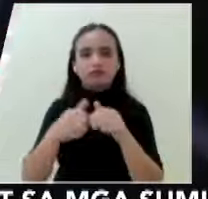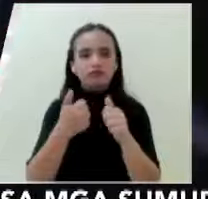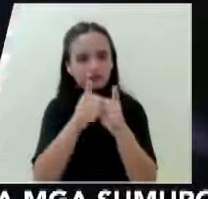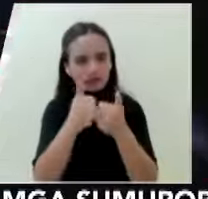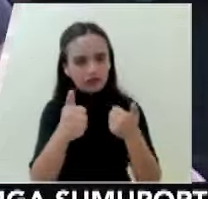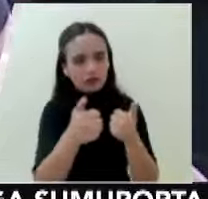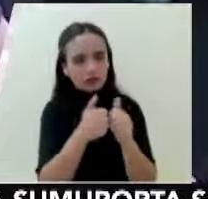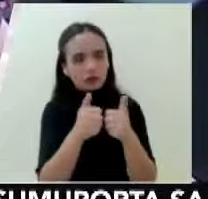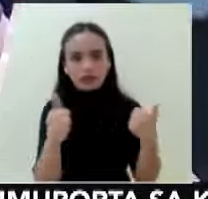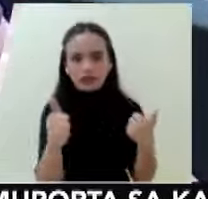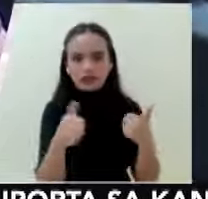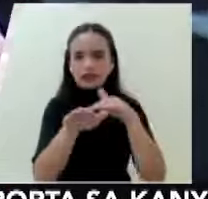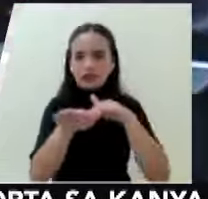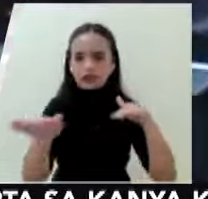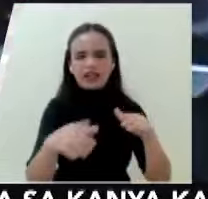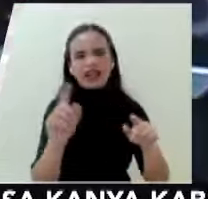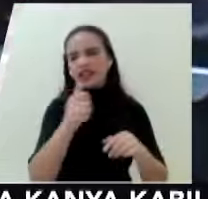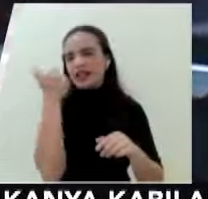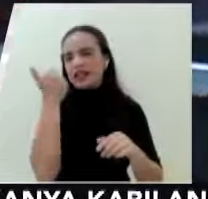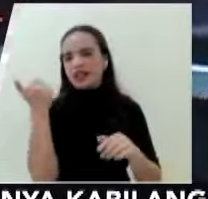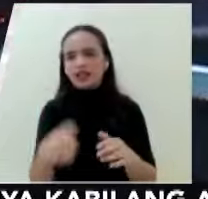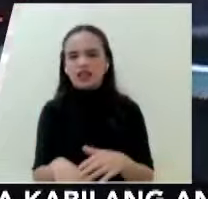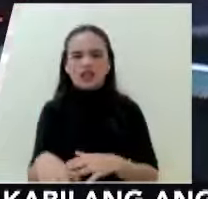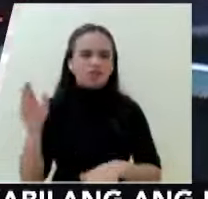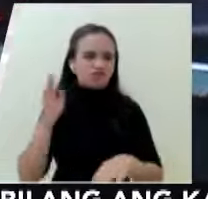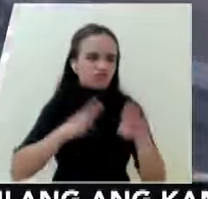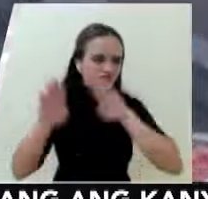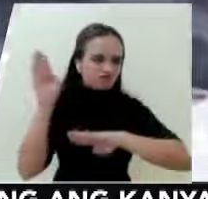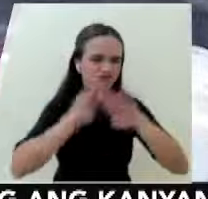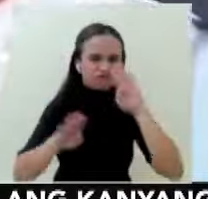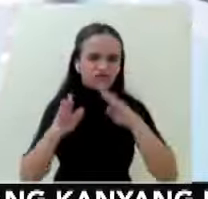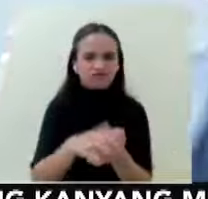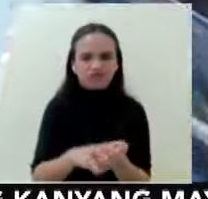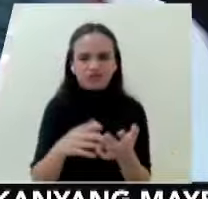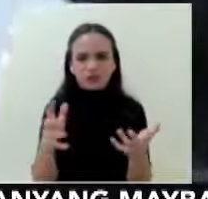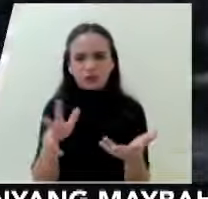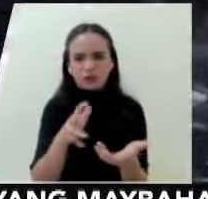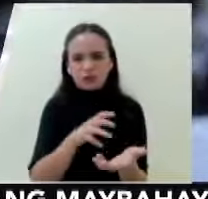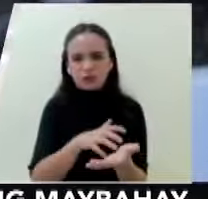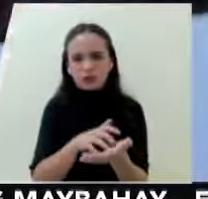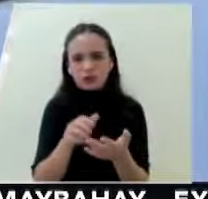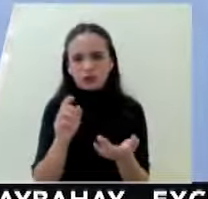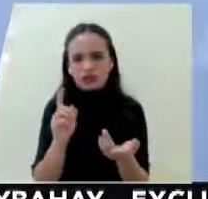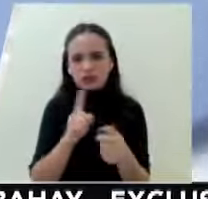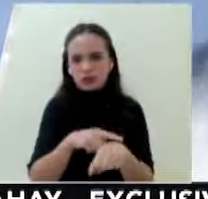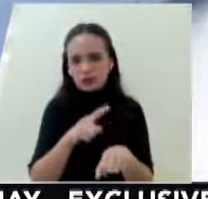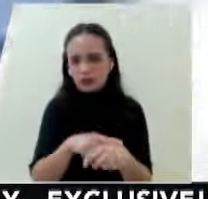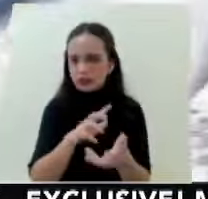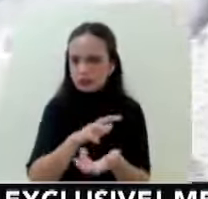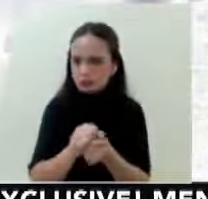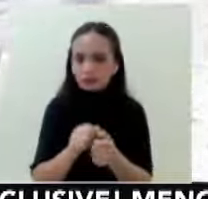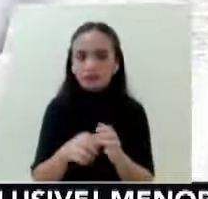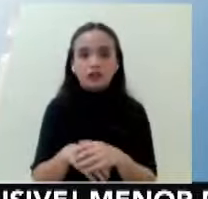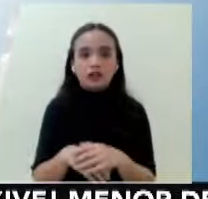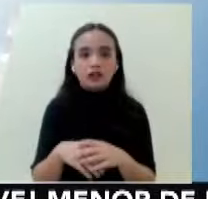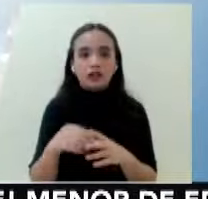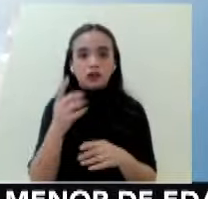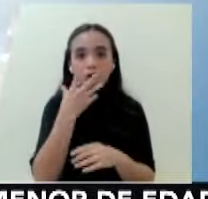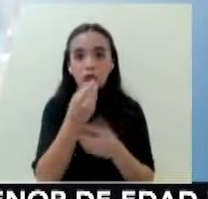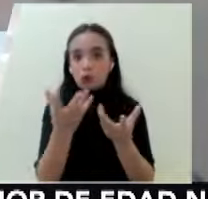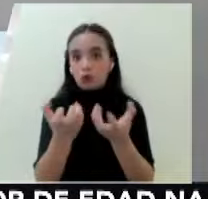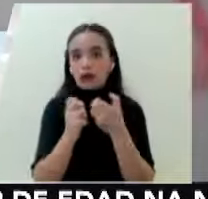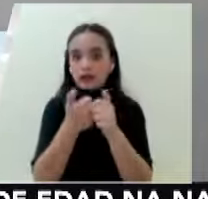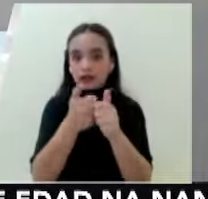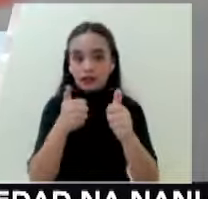Mag-iibang ruta na lang. Hassle bus eh. Ubus oras din po doon. Sa mga gustong umiwas sa embudo sa service road,